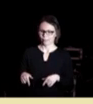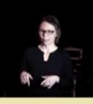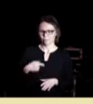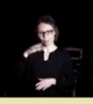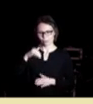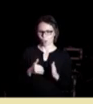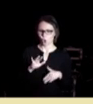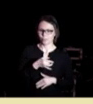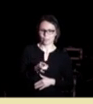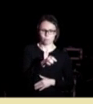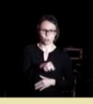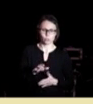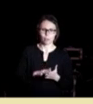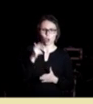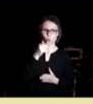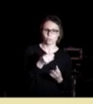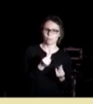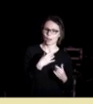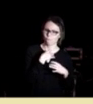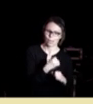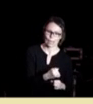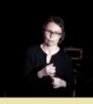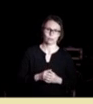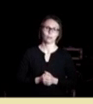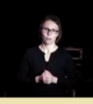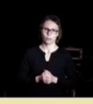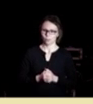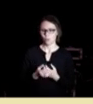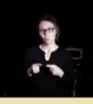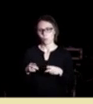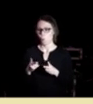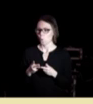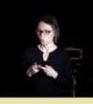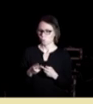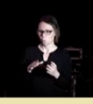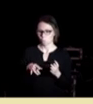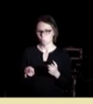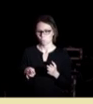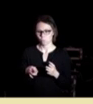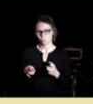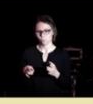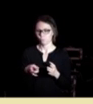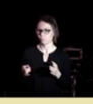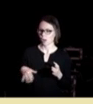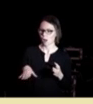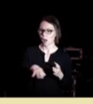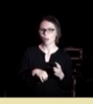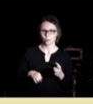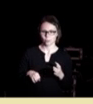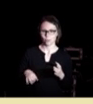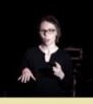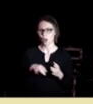er høyest hos de med rusmiddelavhengighet. Men like fullt så er den til stede i alle, innenfor